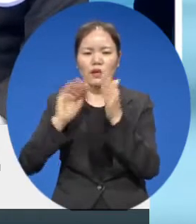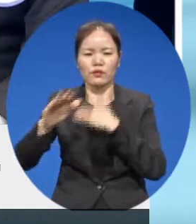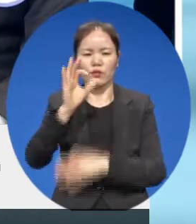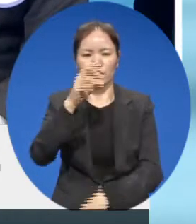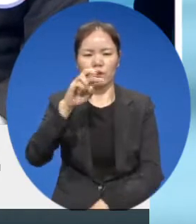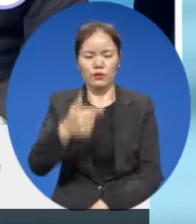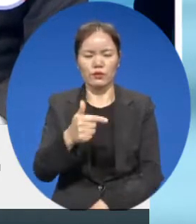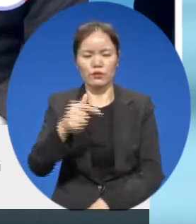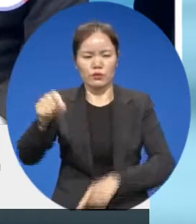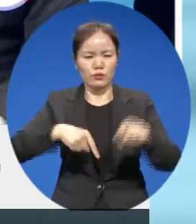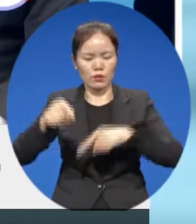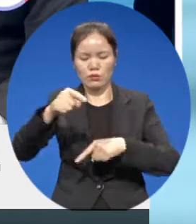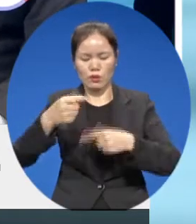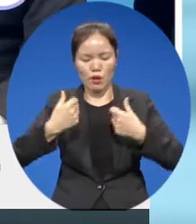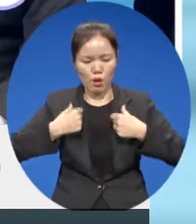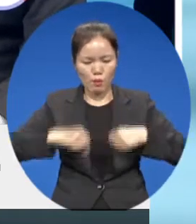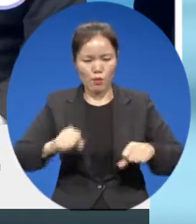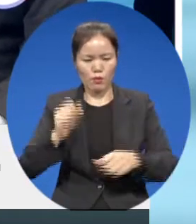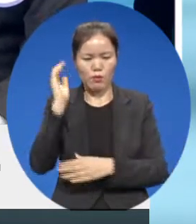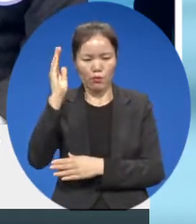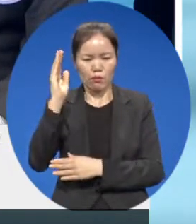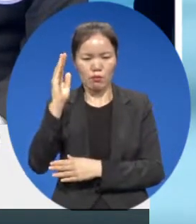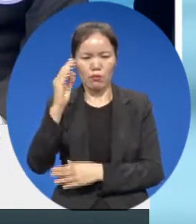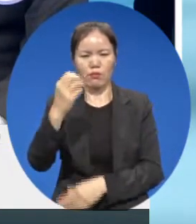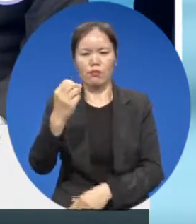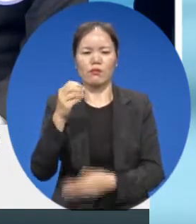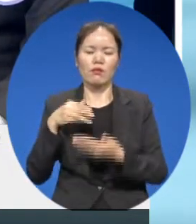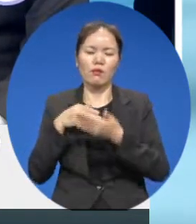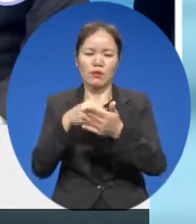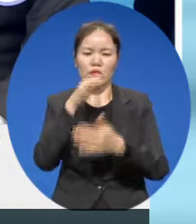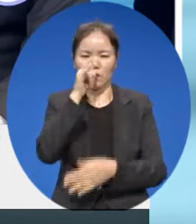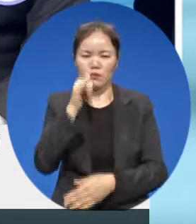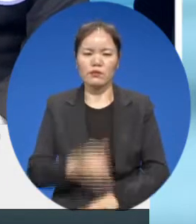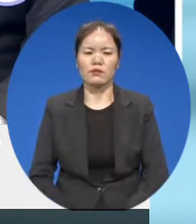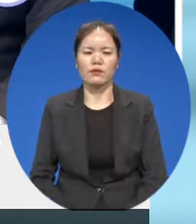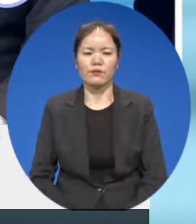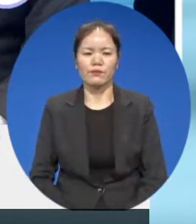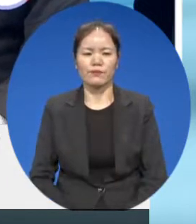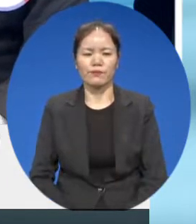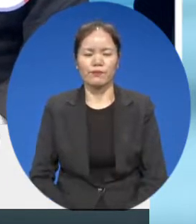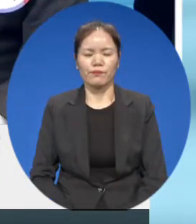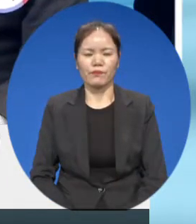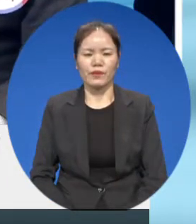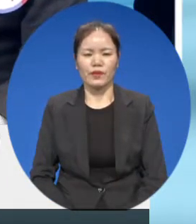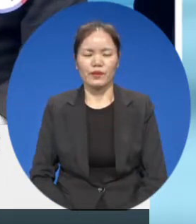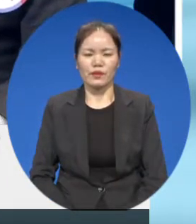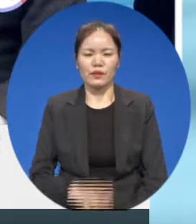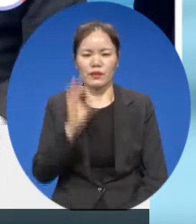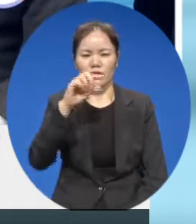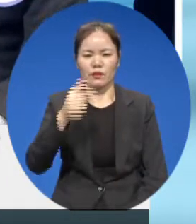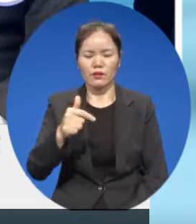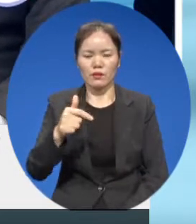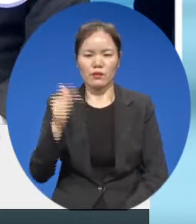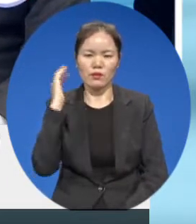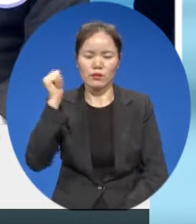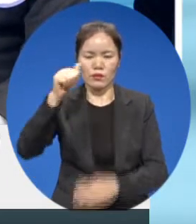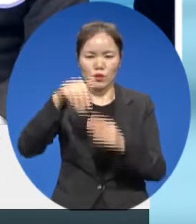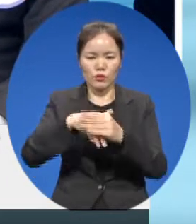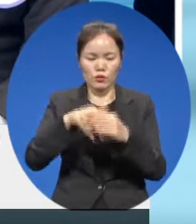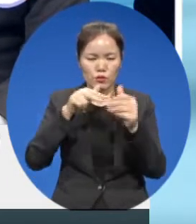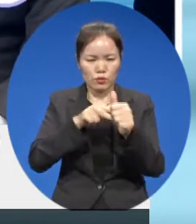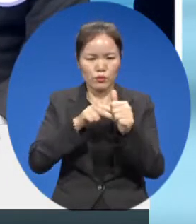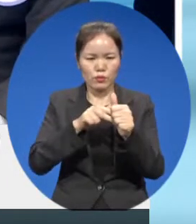선언하라 이런 요구를 하고 있구요 김정일 위원장도 은서 걀 총장이 막 대권 유력 후보로 오르는 여론조사의 대해서 야당 후보